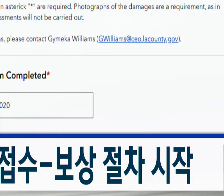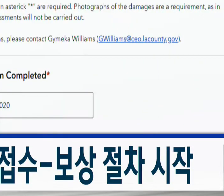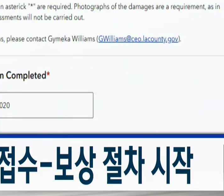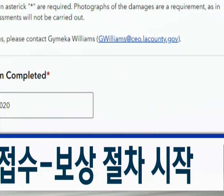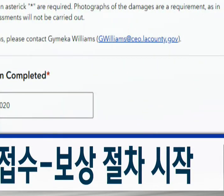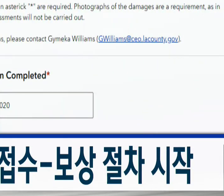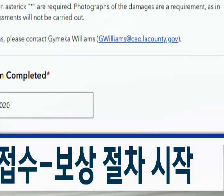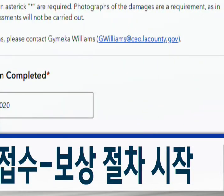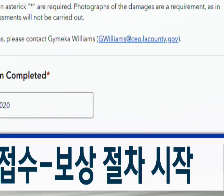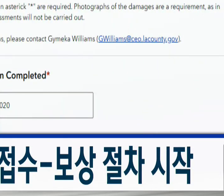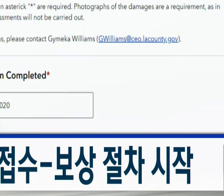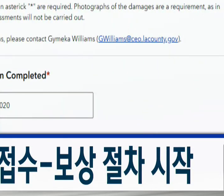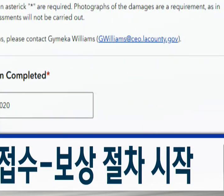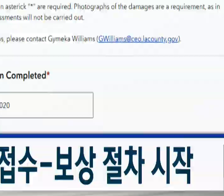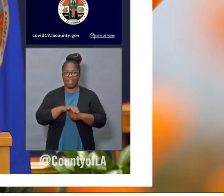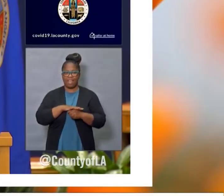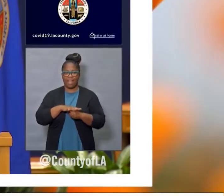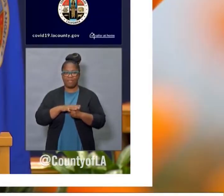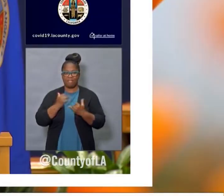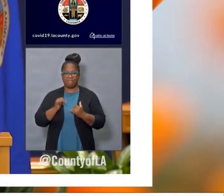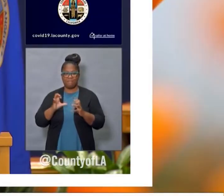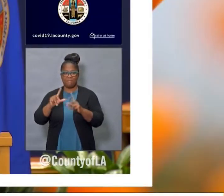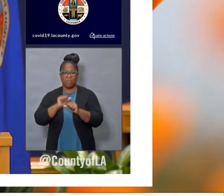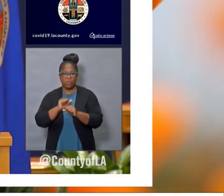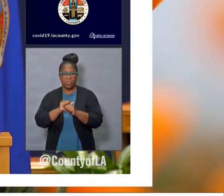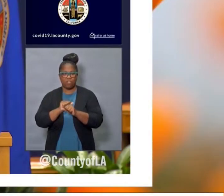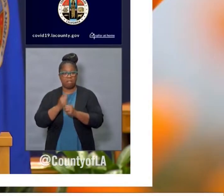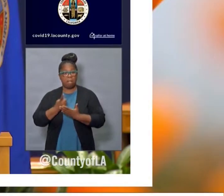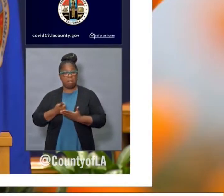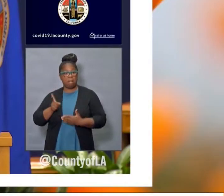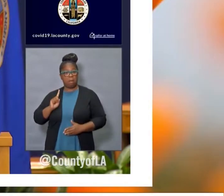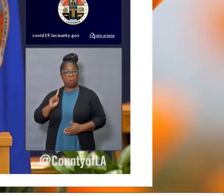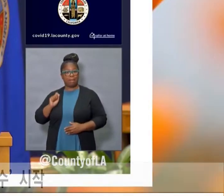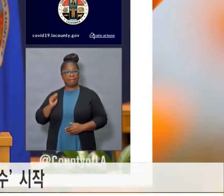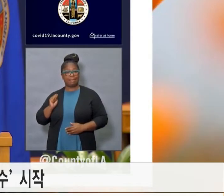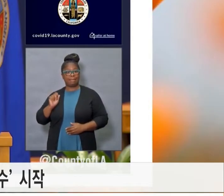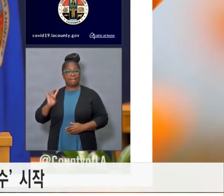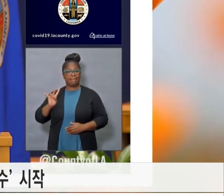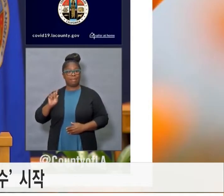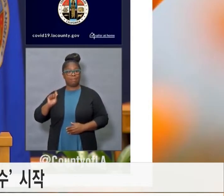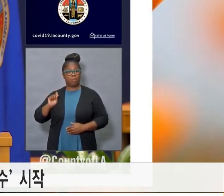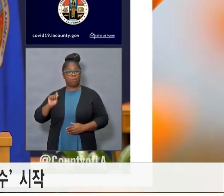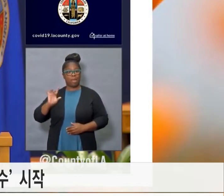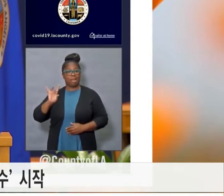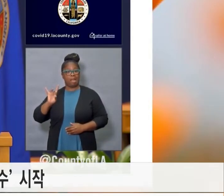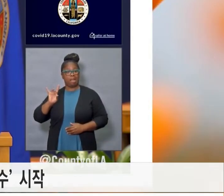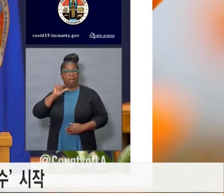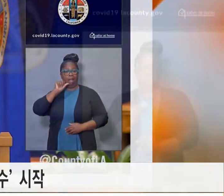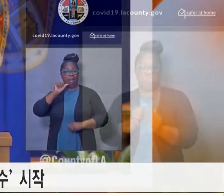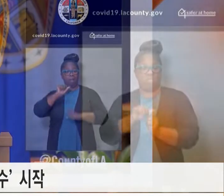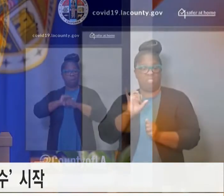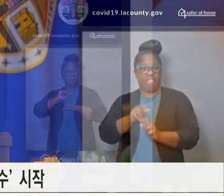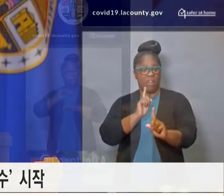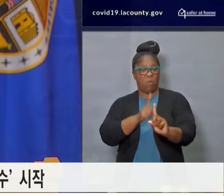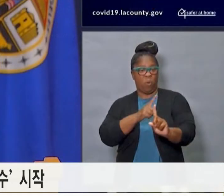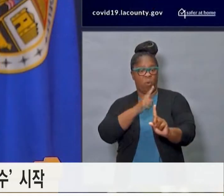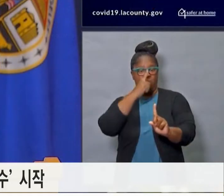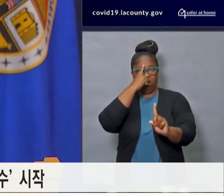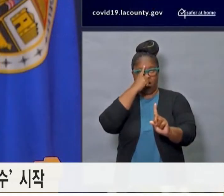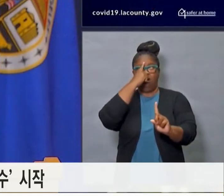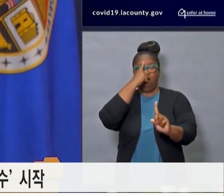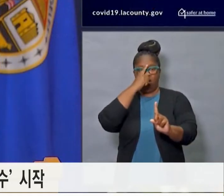되었습니다 전용 기자입니다 la 카운티 정부가 시위 피해 업소 들에 대한 보상 절차에 돌입했습니다